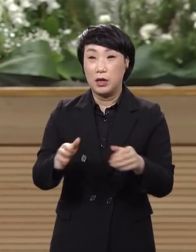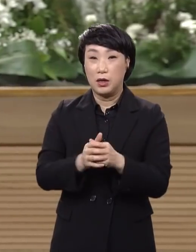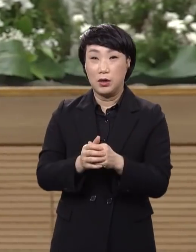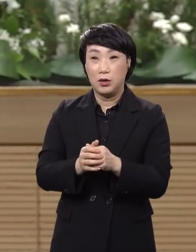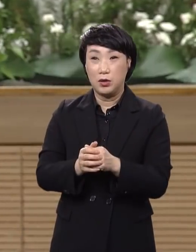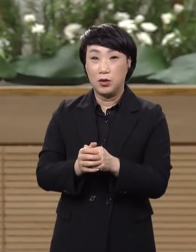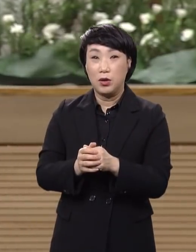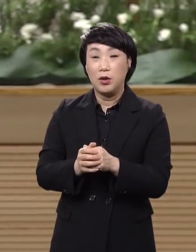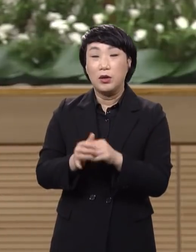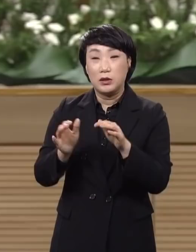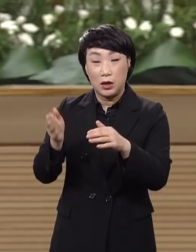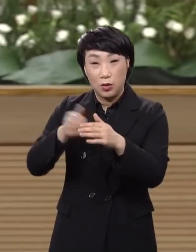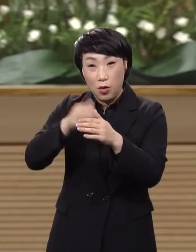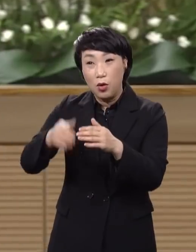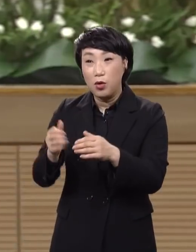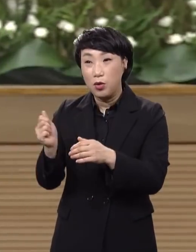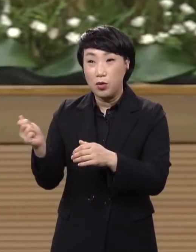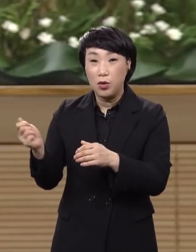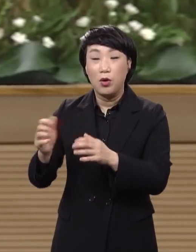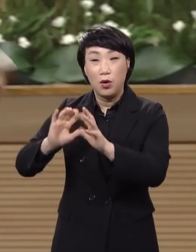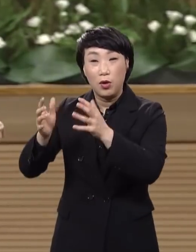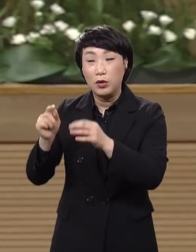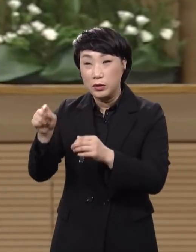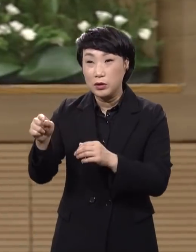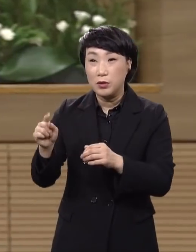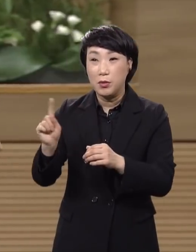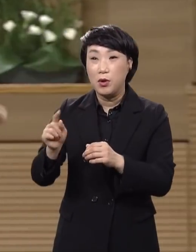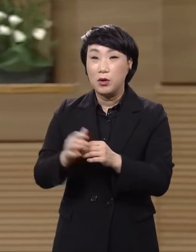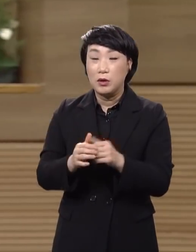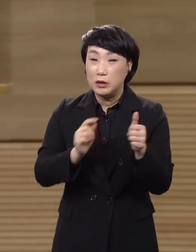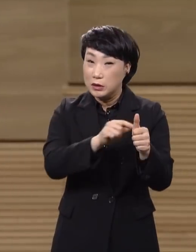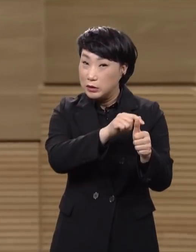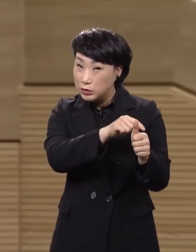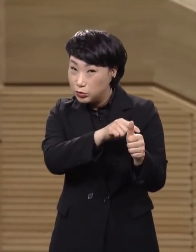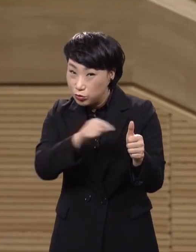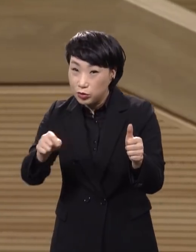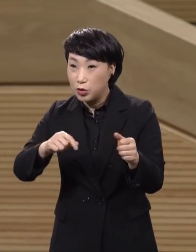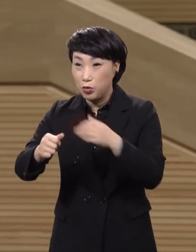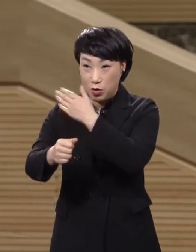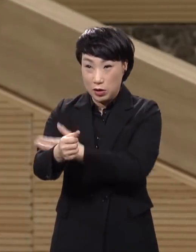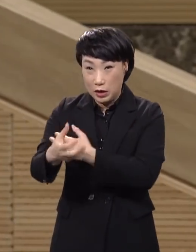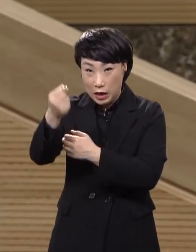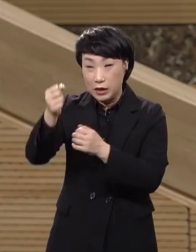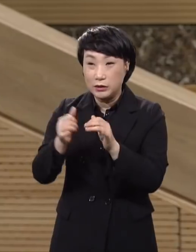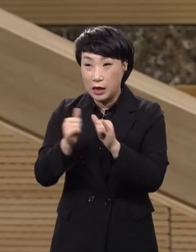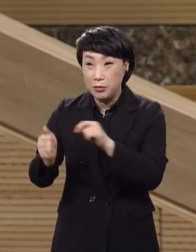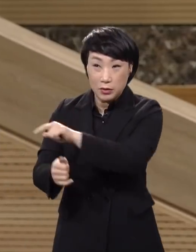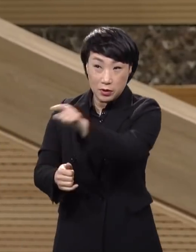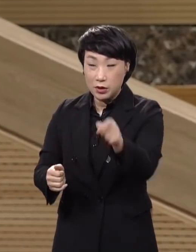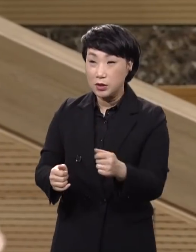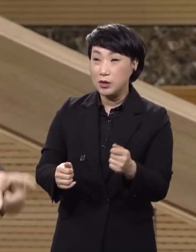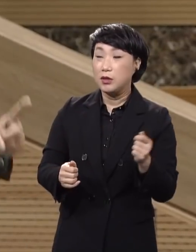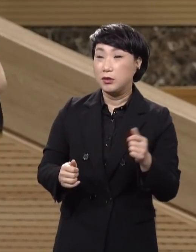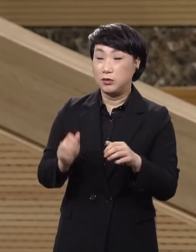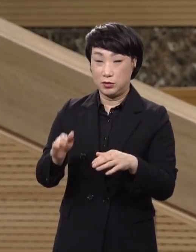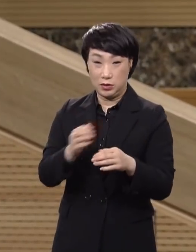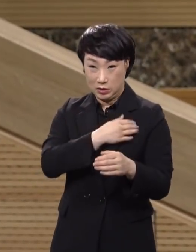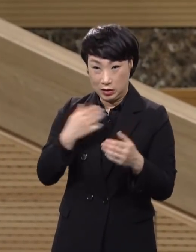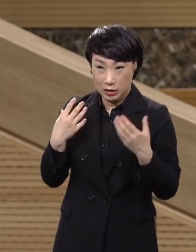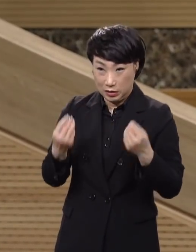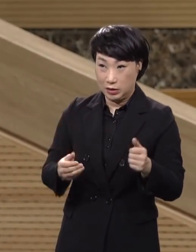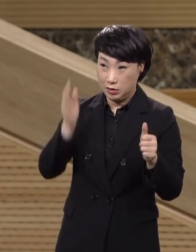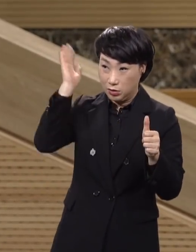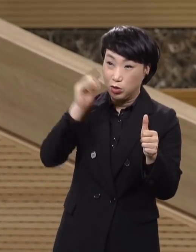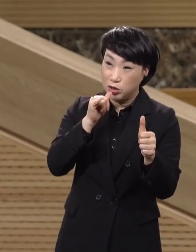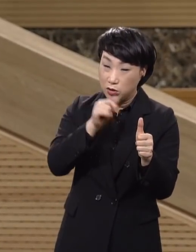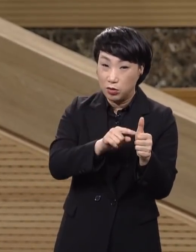앞에서 아주 자기 목을 자를 수도 있고 살릴 수 있는 그들 앞에서 당당하게 너희